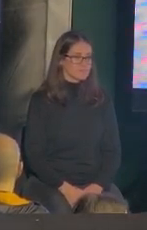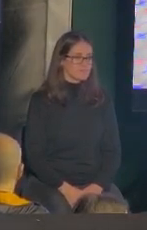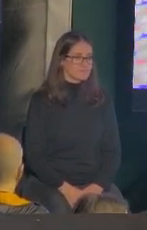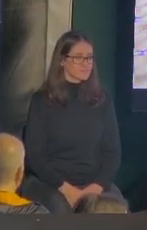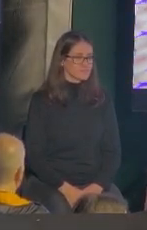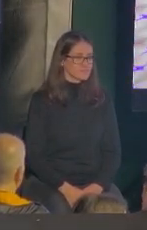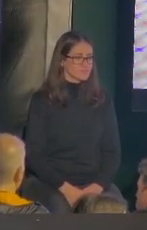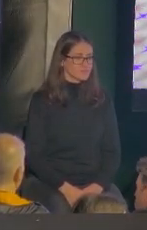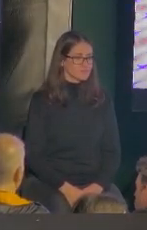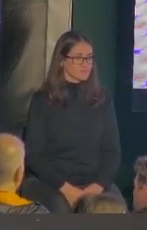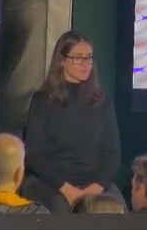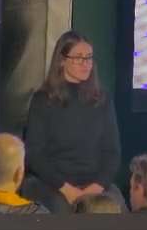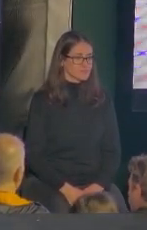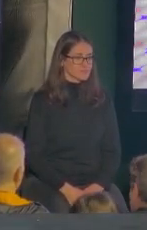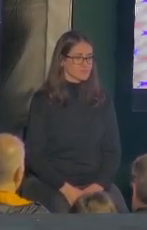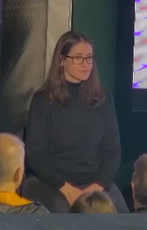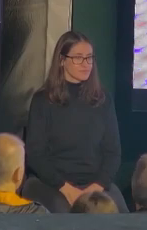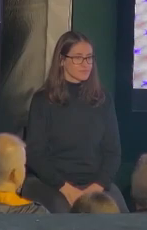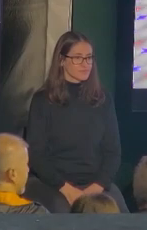D'acord.